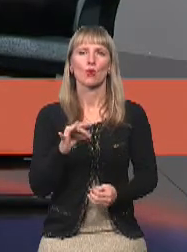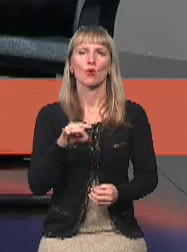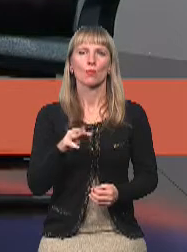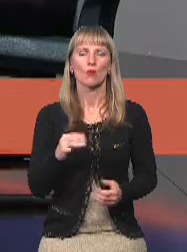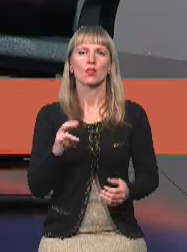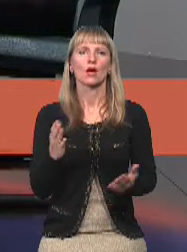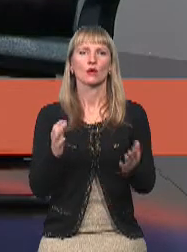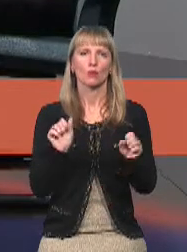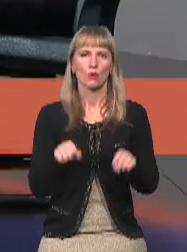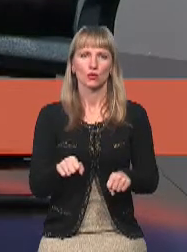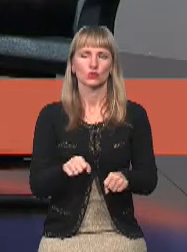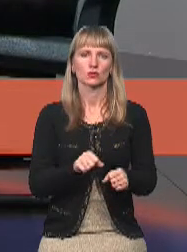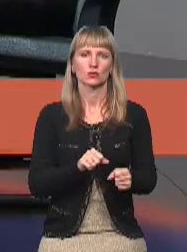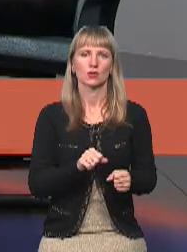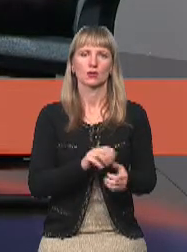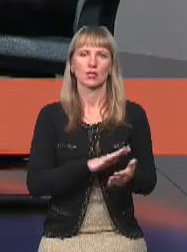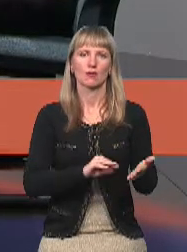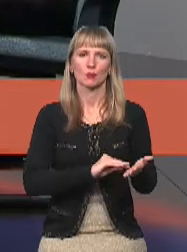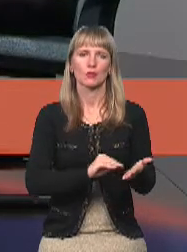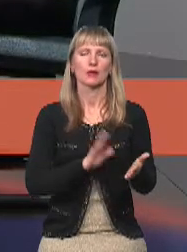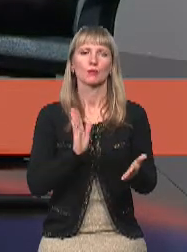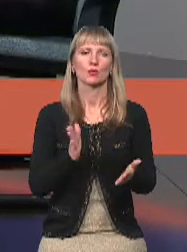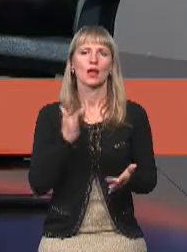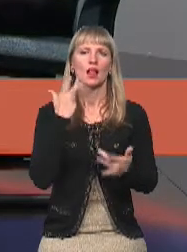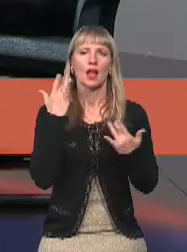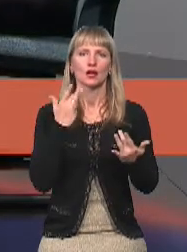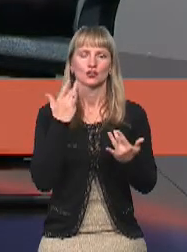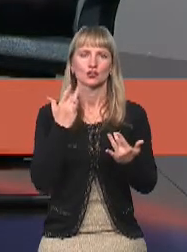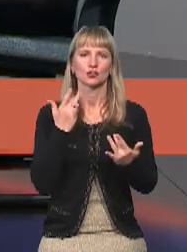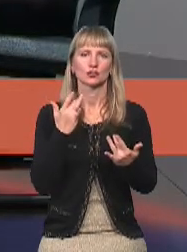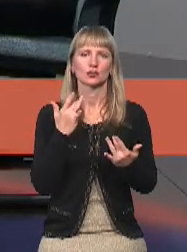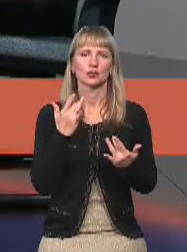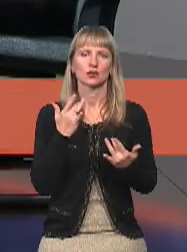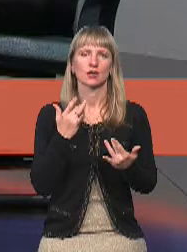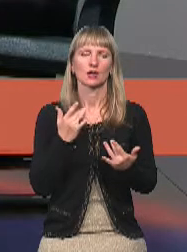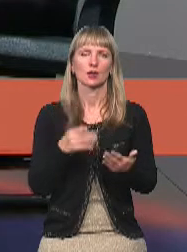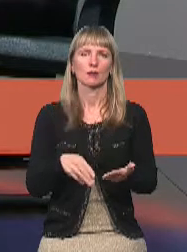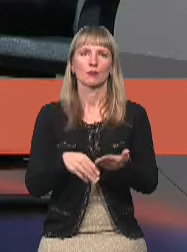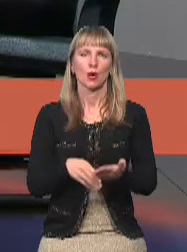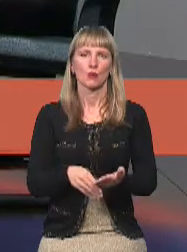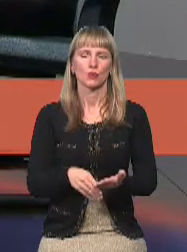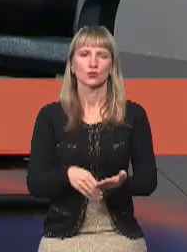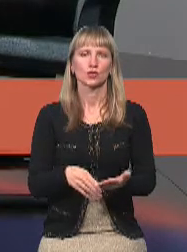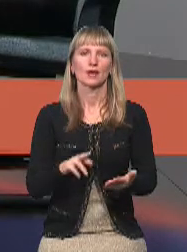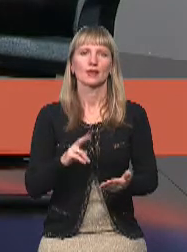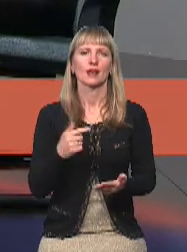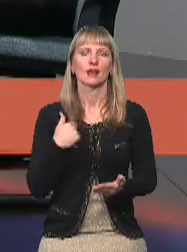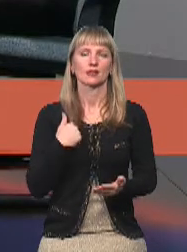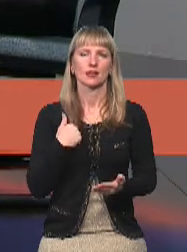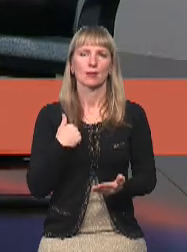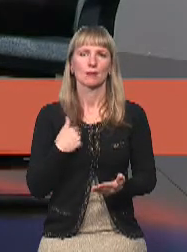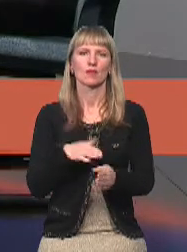можна посилатися. Тому що в такий спосіб нам тоді з вами легше буде оперувати, як нам